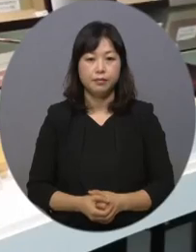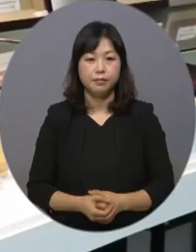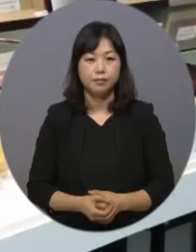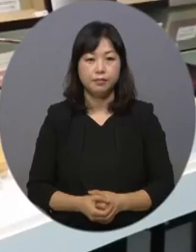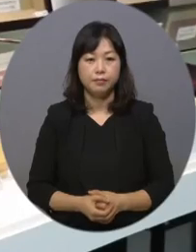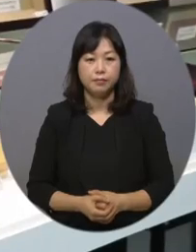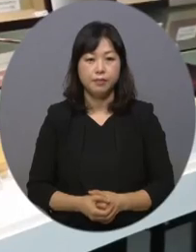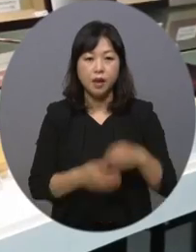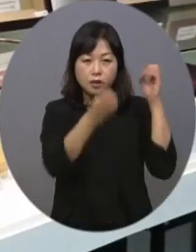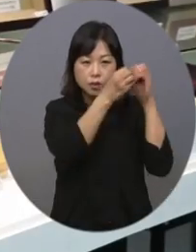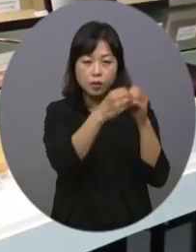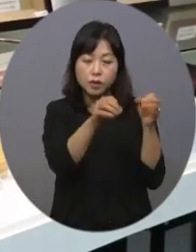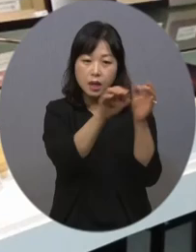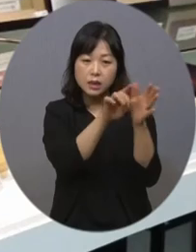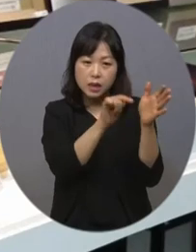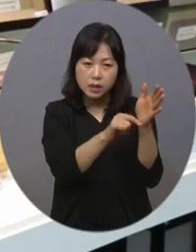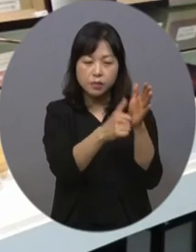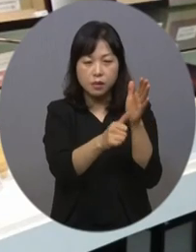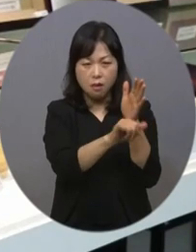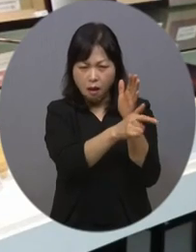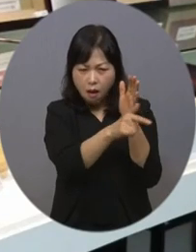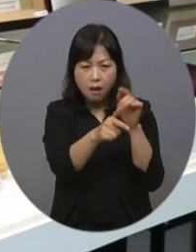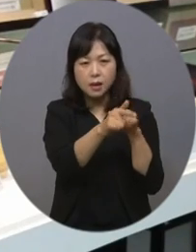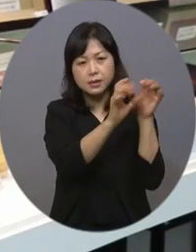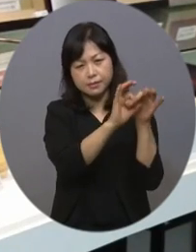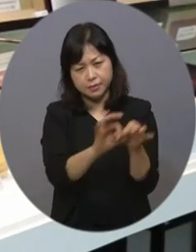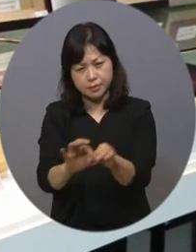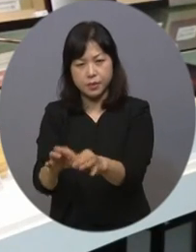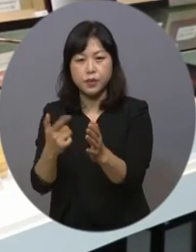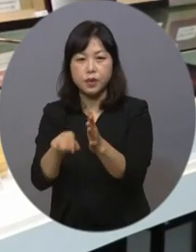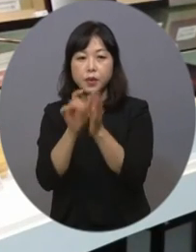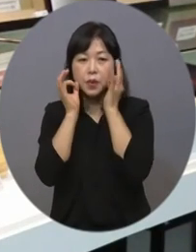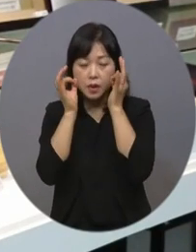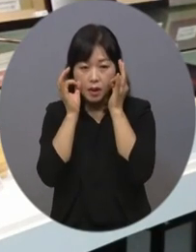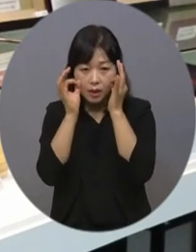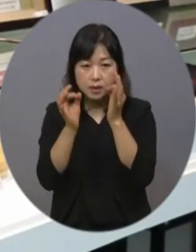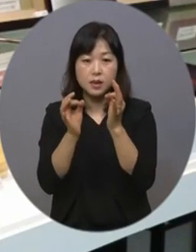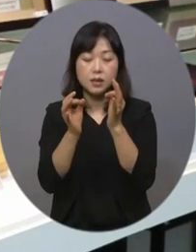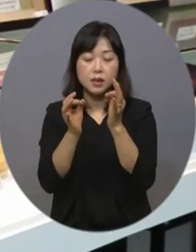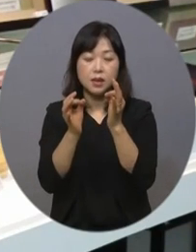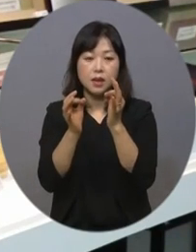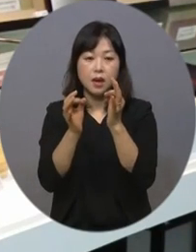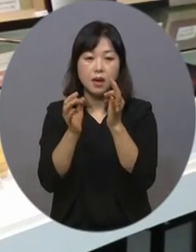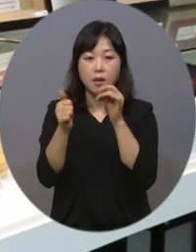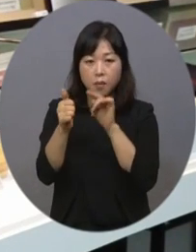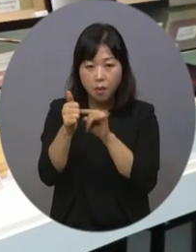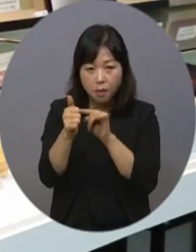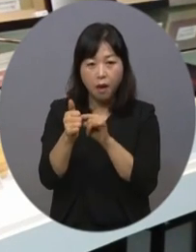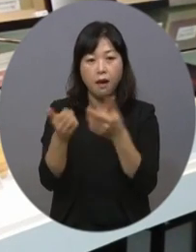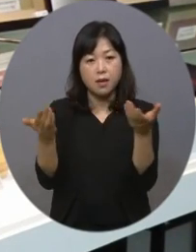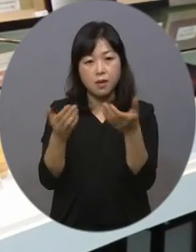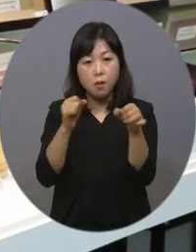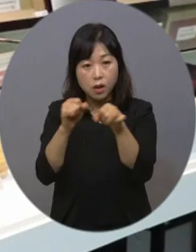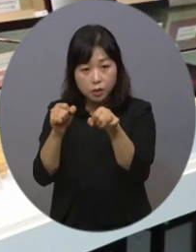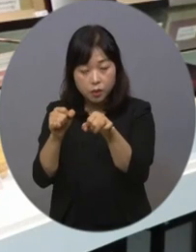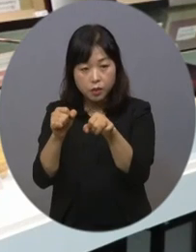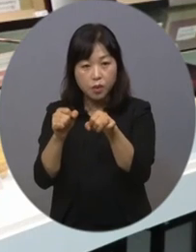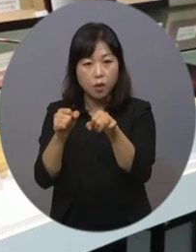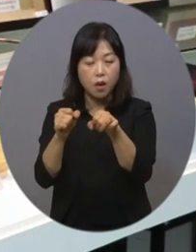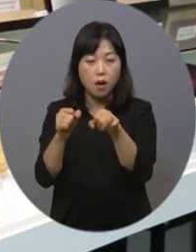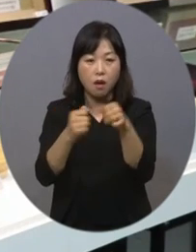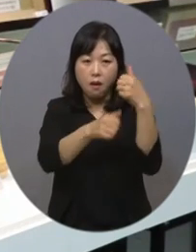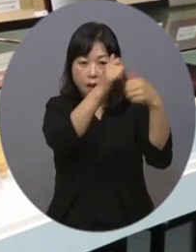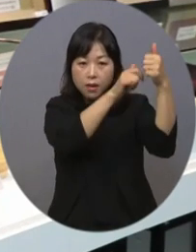잊혀져가는 전통 공예품의 명맥을 잇기 위해 노력하는 장인의 작업을 통해 조상들의 지혜가